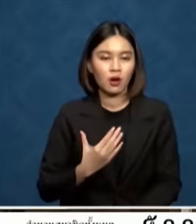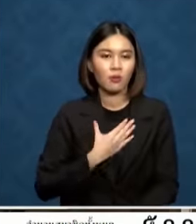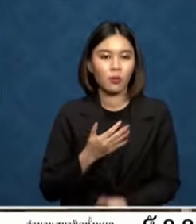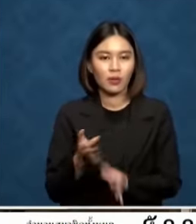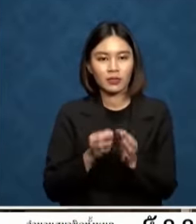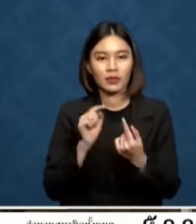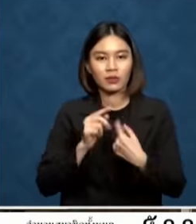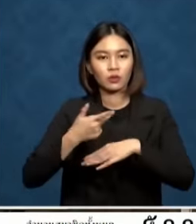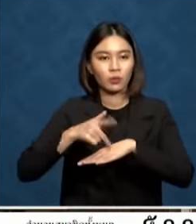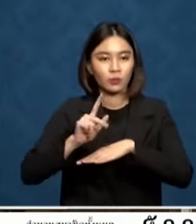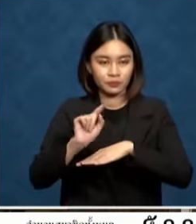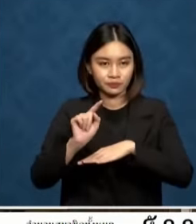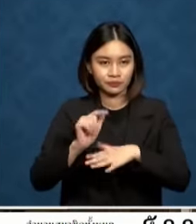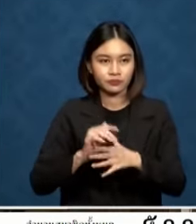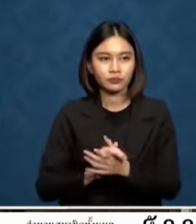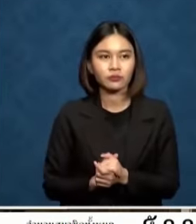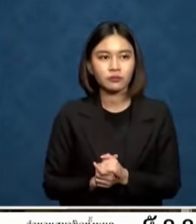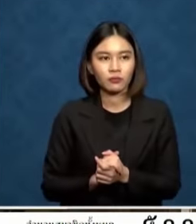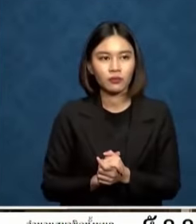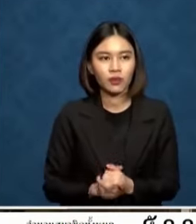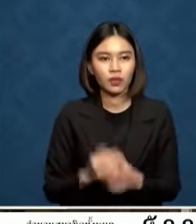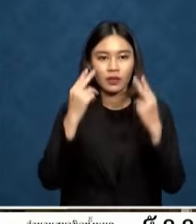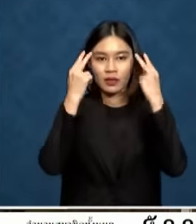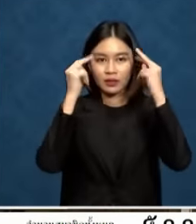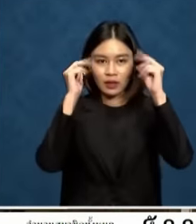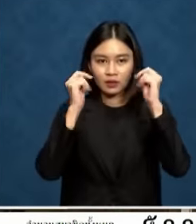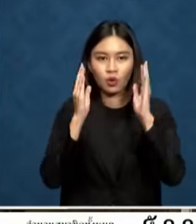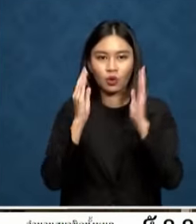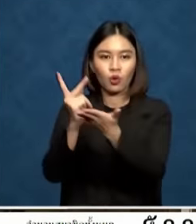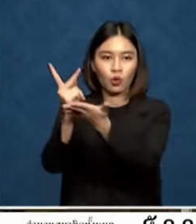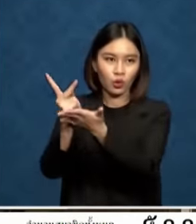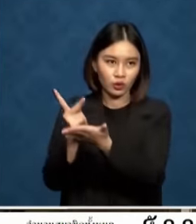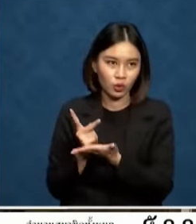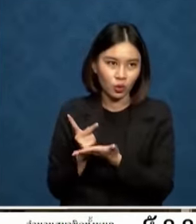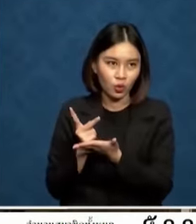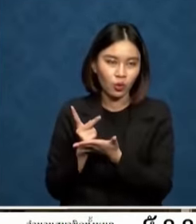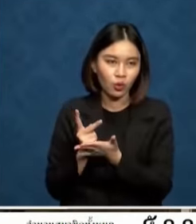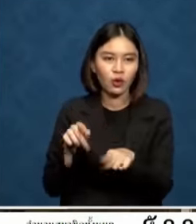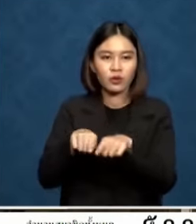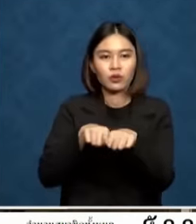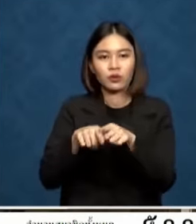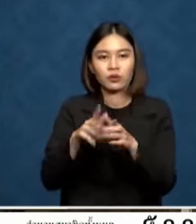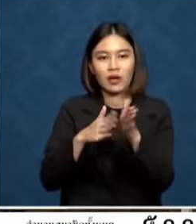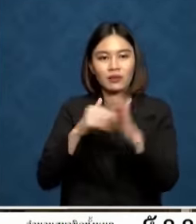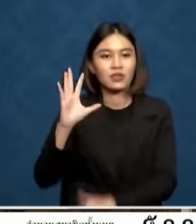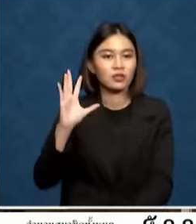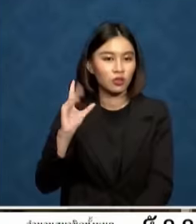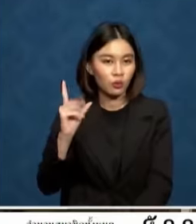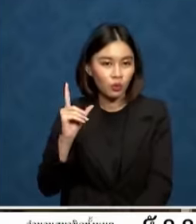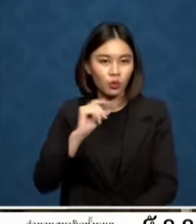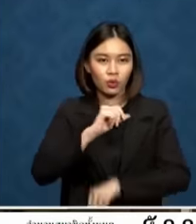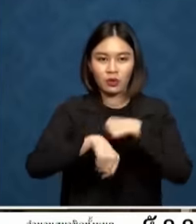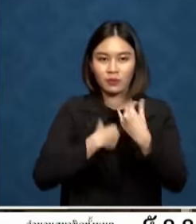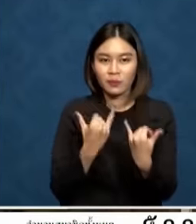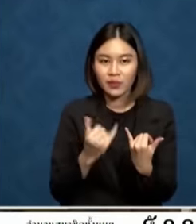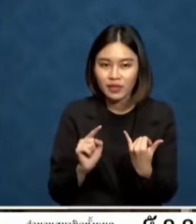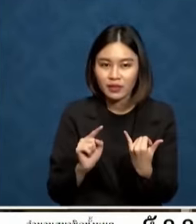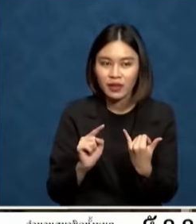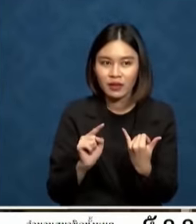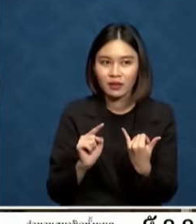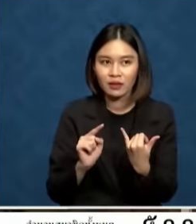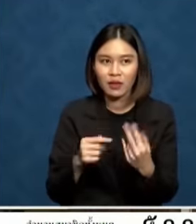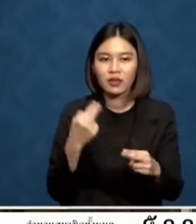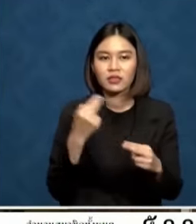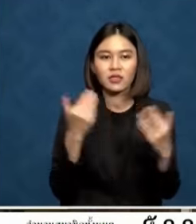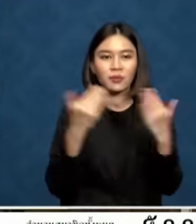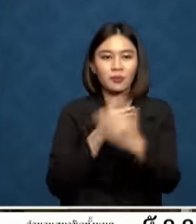เรียนท่านประธานว่านายกเป็นนักกู้ถุงเท้าสีชมพูปีนี้เห็นทีจะต้องให้